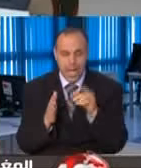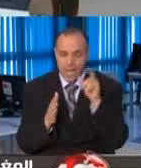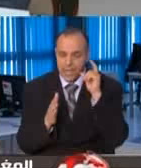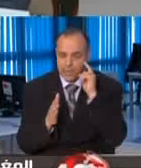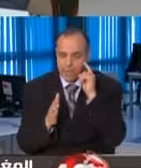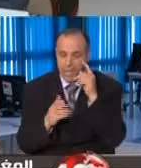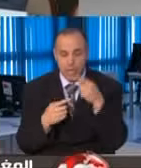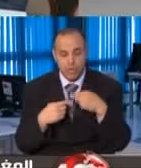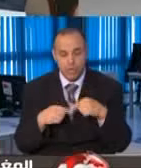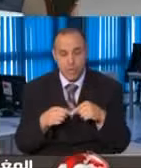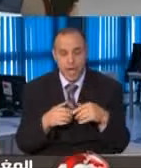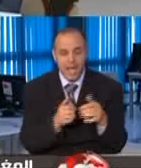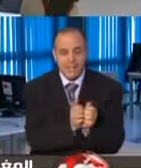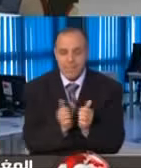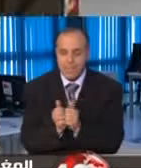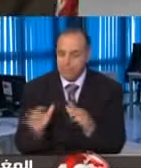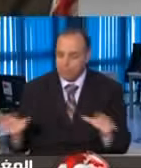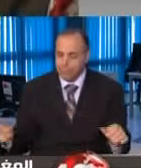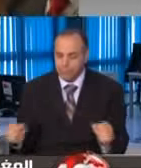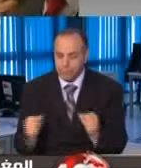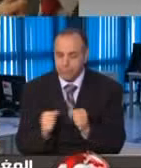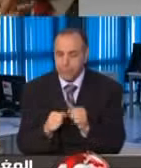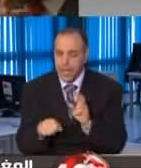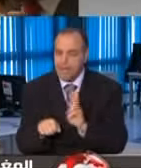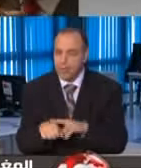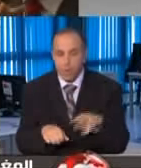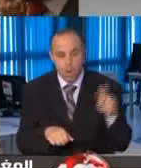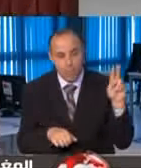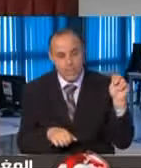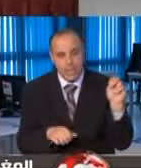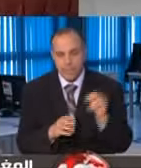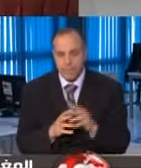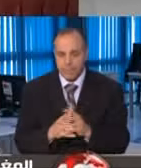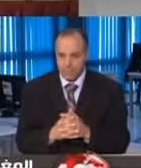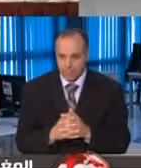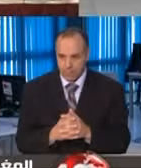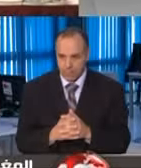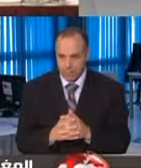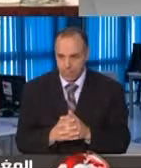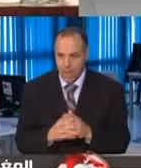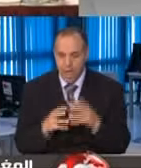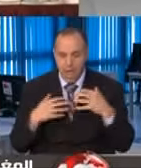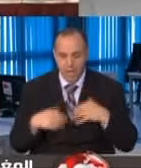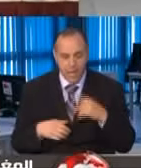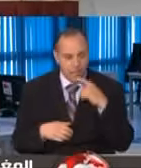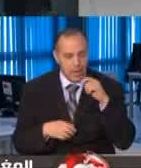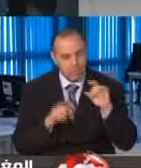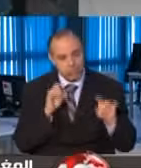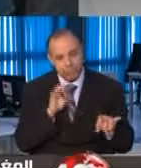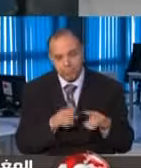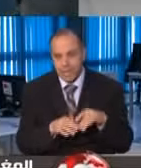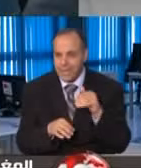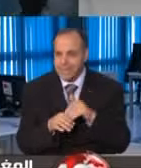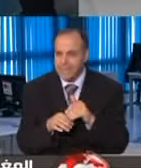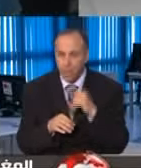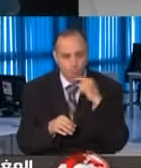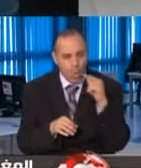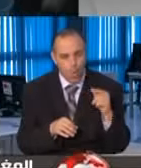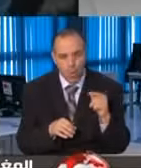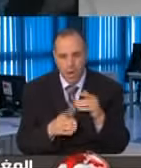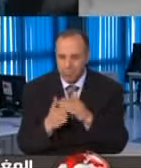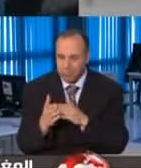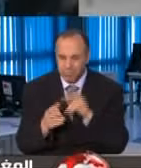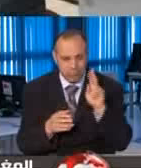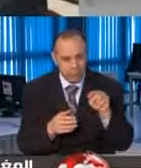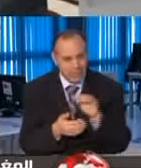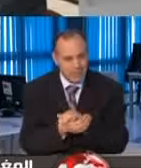اجتماع يضم الفرقاء الليبيين وبإشراف الأمم المتحدة. ورفض أعضاء البرلمان الليبي التصويت على تبني أو رفض